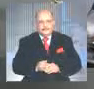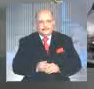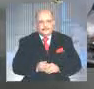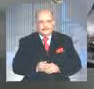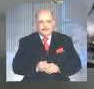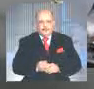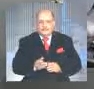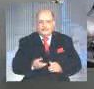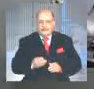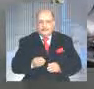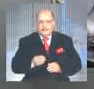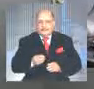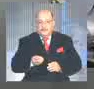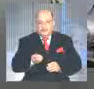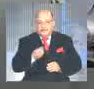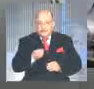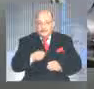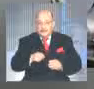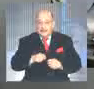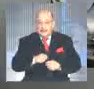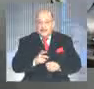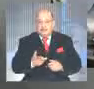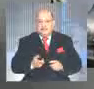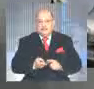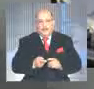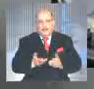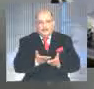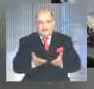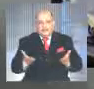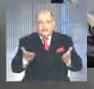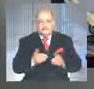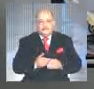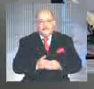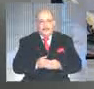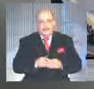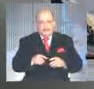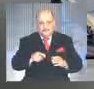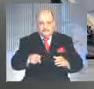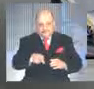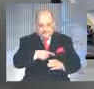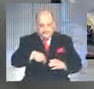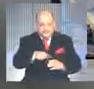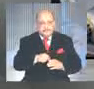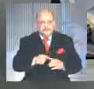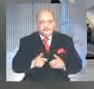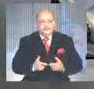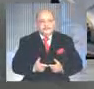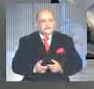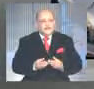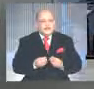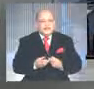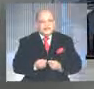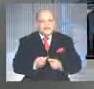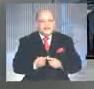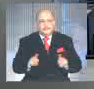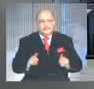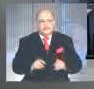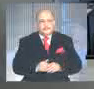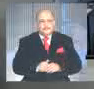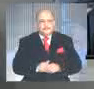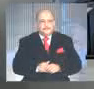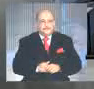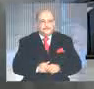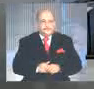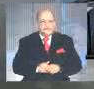ومدة الصلاحيات، ويعطيك توت لي زانفورماسيون تاع لي زانغريديون زاد تاع البرودوي هذاك وكل شيء تلقى فيه في الداتا ماتريكس.